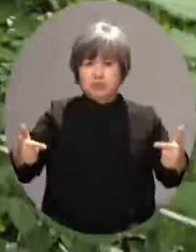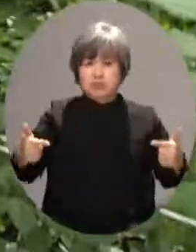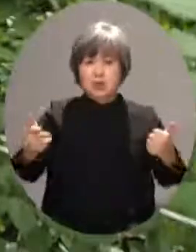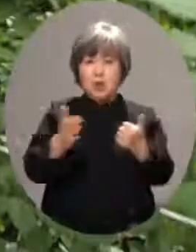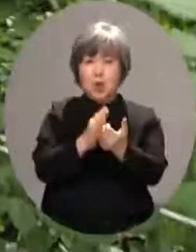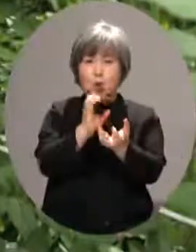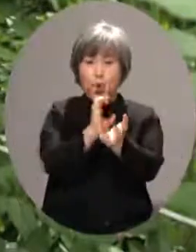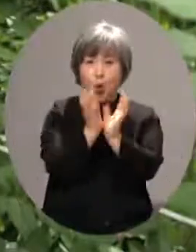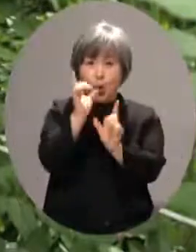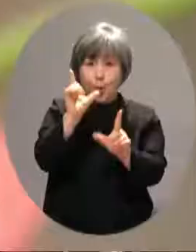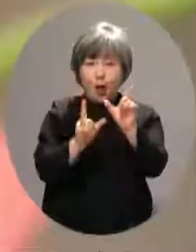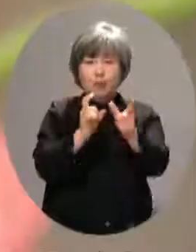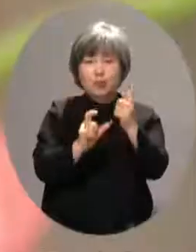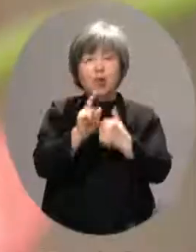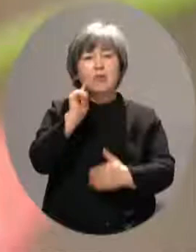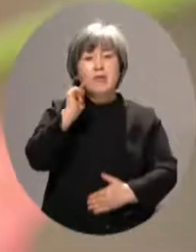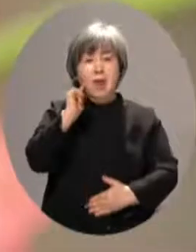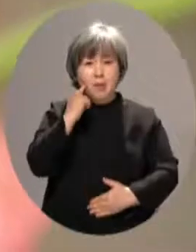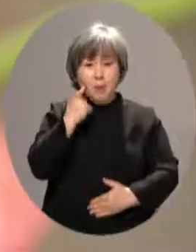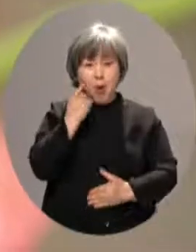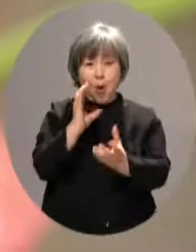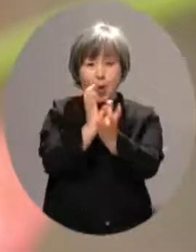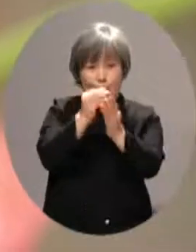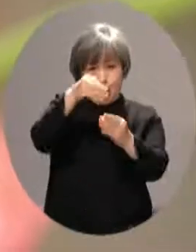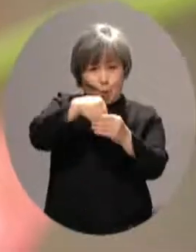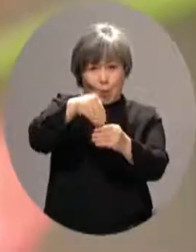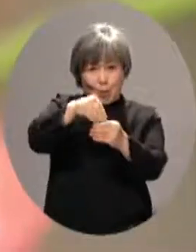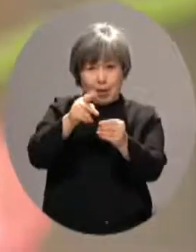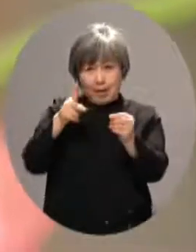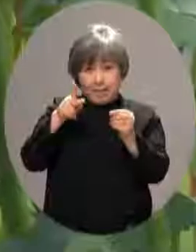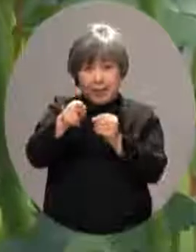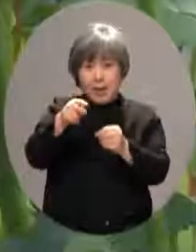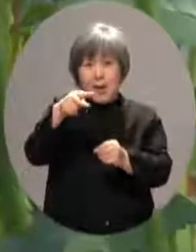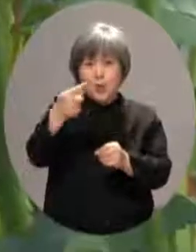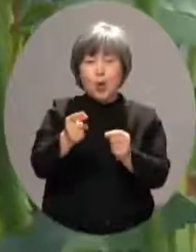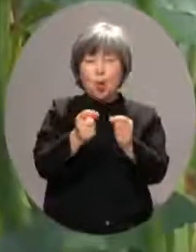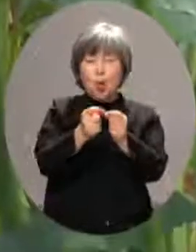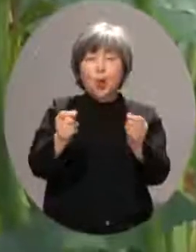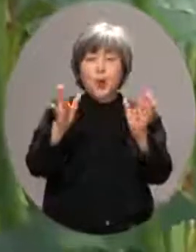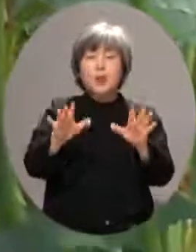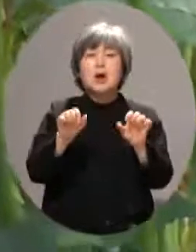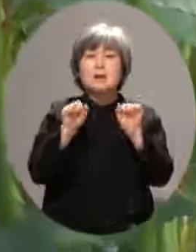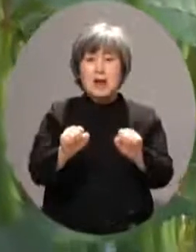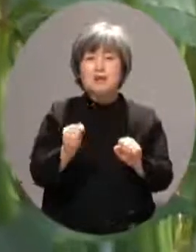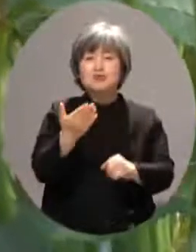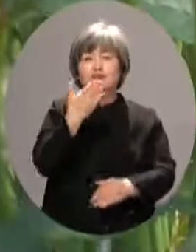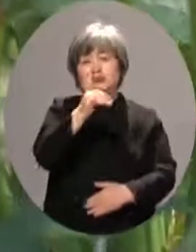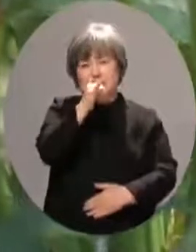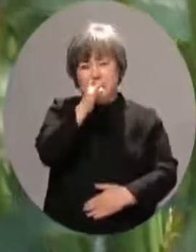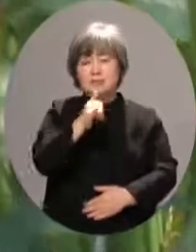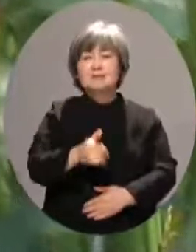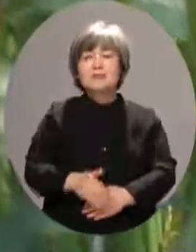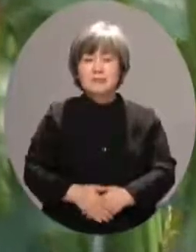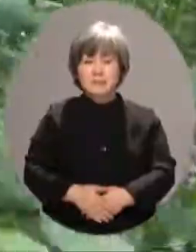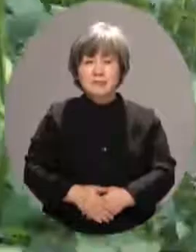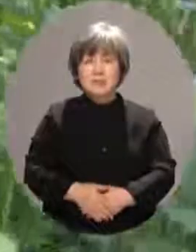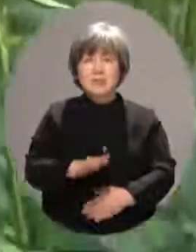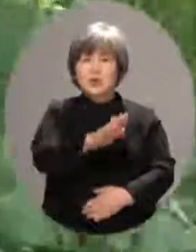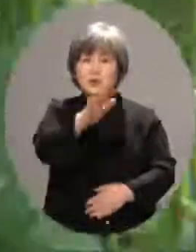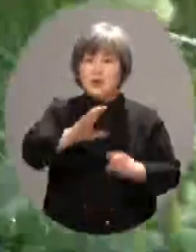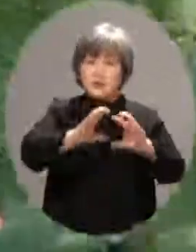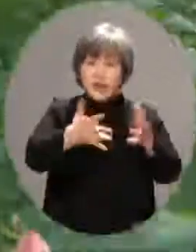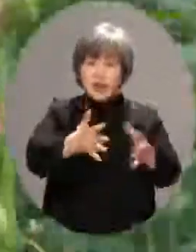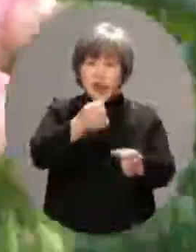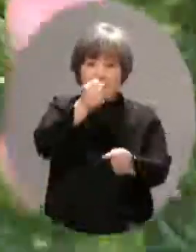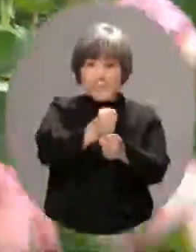꽃모양이 더 예뻐 졌고 꽃꽂이를 위해 줄기를 잘라 내도 오랫동안 생존할 수 있게 됐습니다 우리나라가